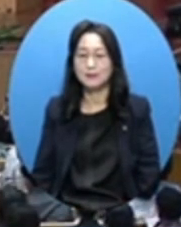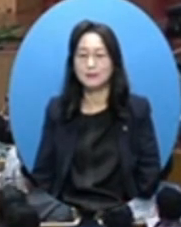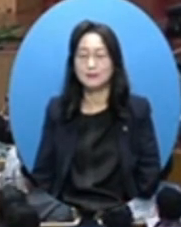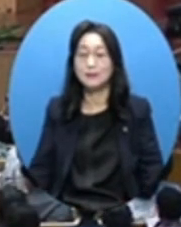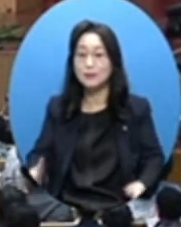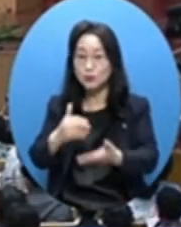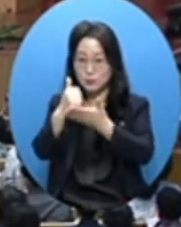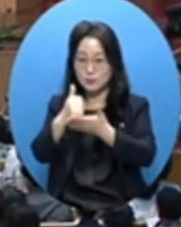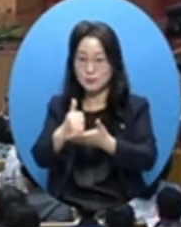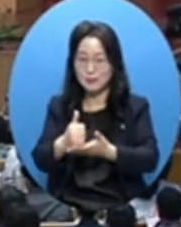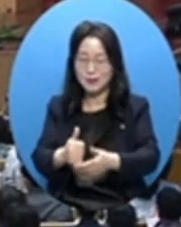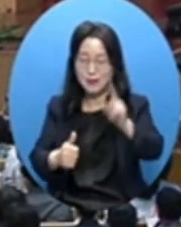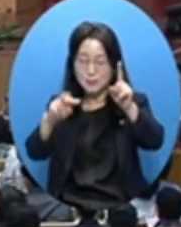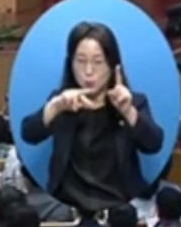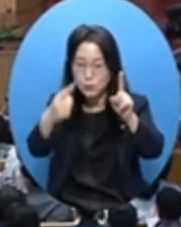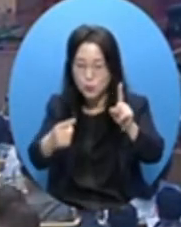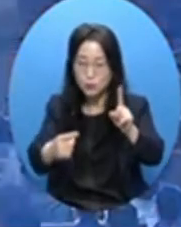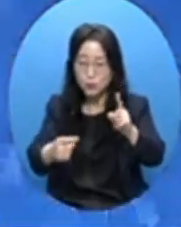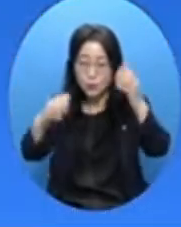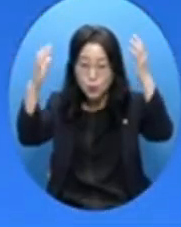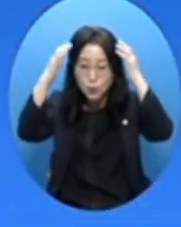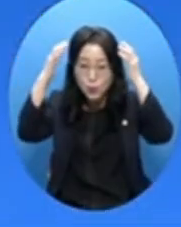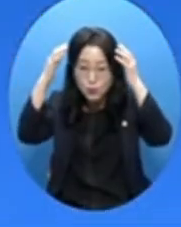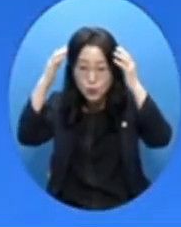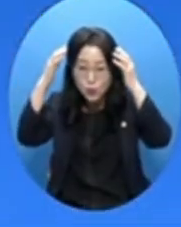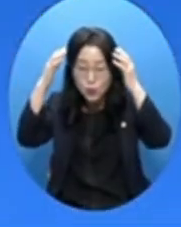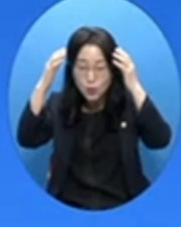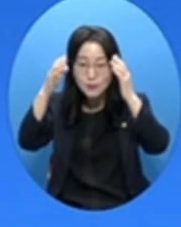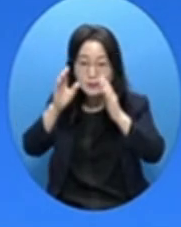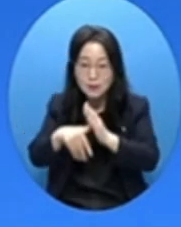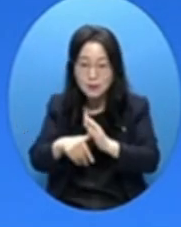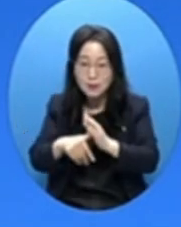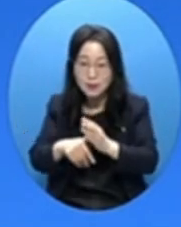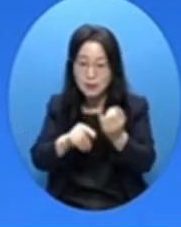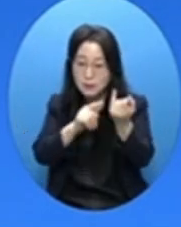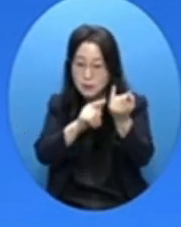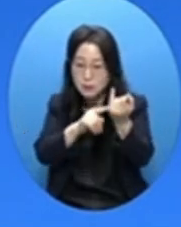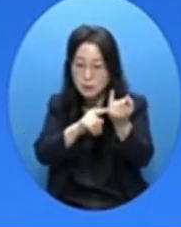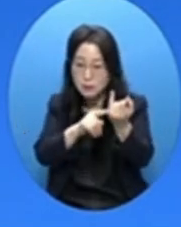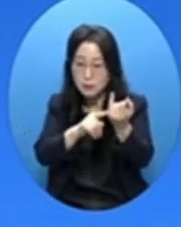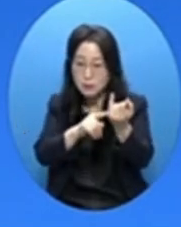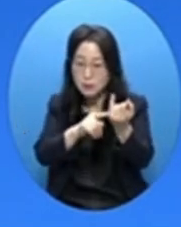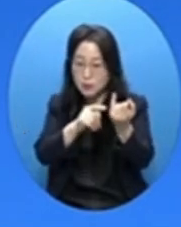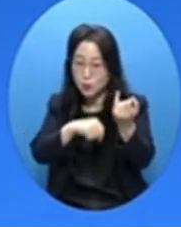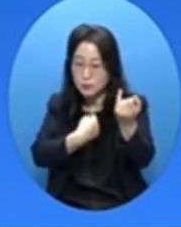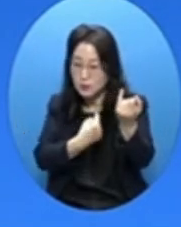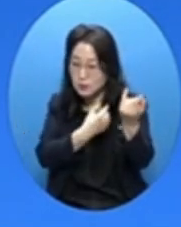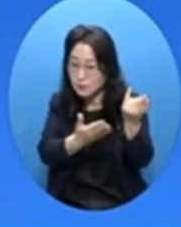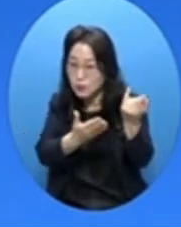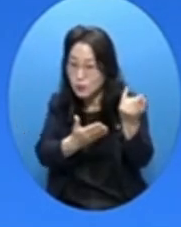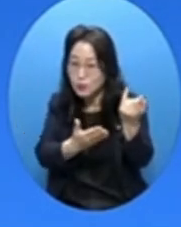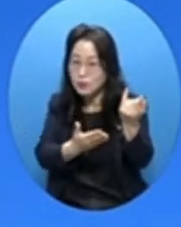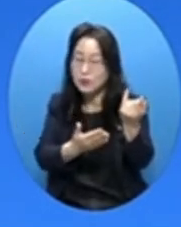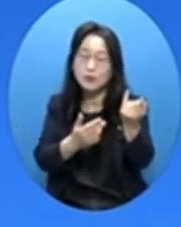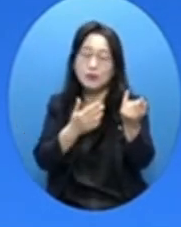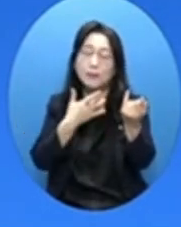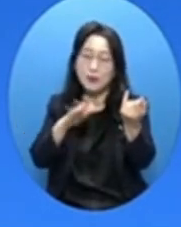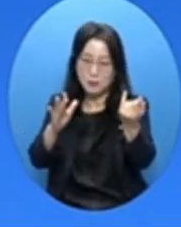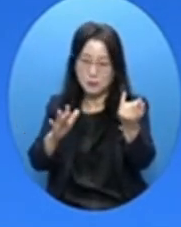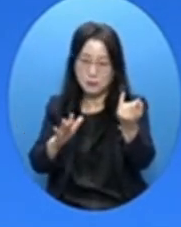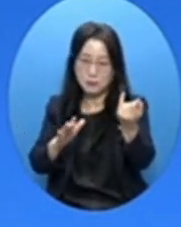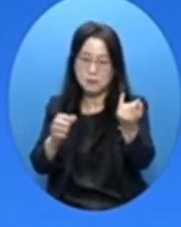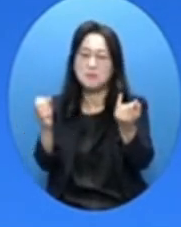질문 단 한 번 더 그 고통의 자리에서 심하고 있는 사모님을 흘러 내 버린 적이 없었다 고 말씀하셨습니다